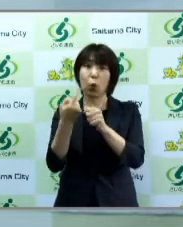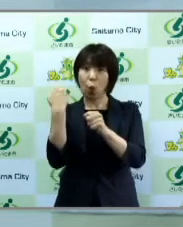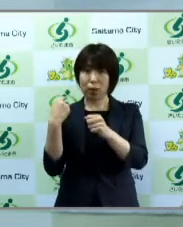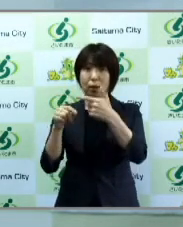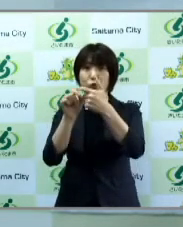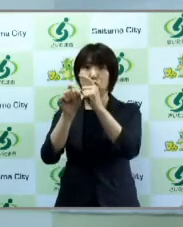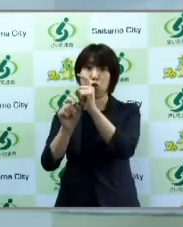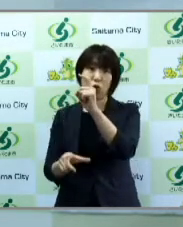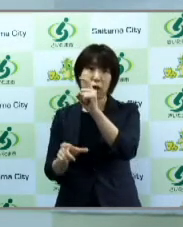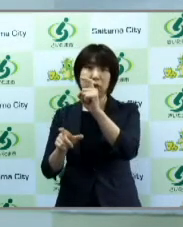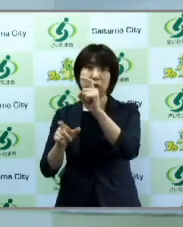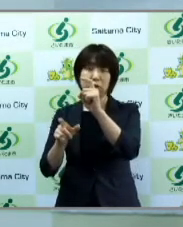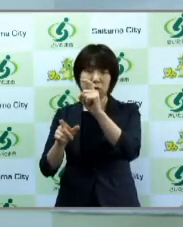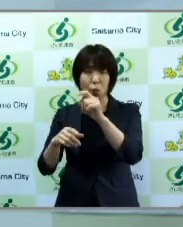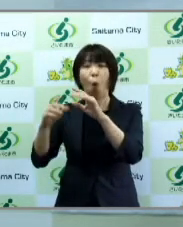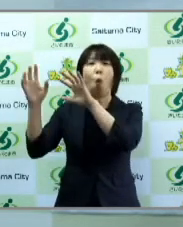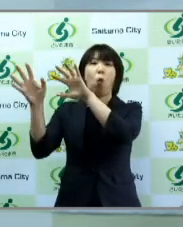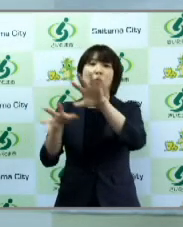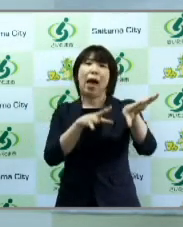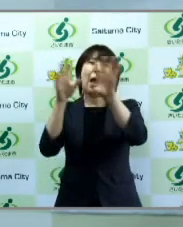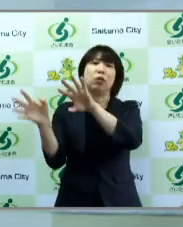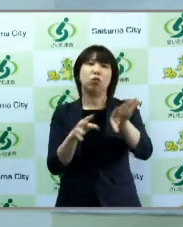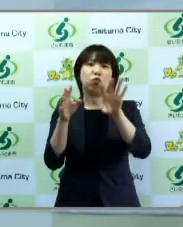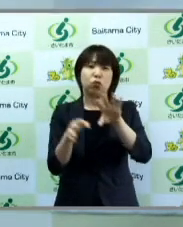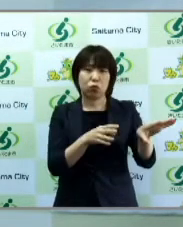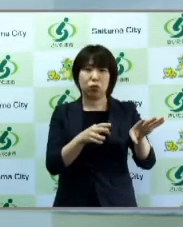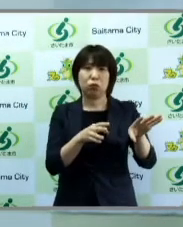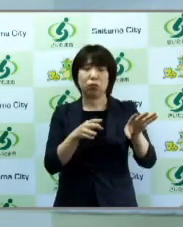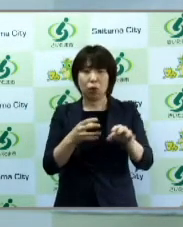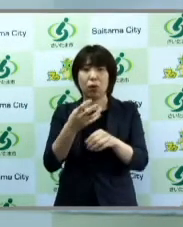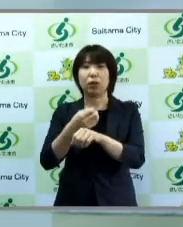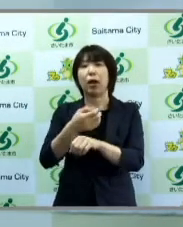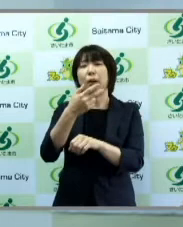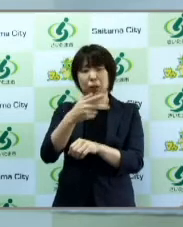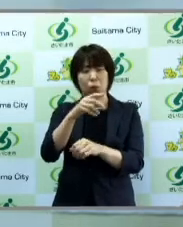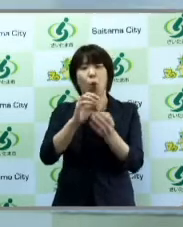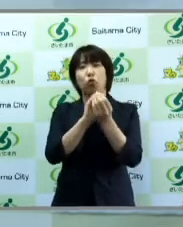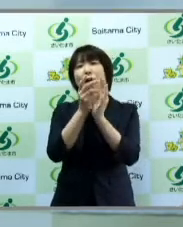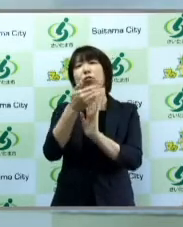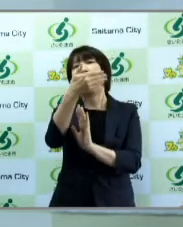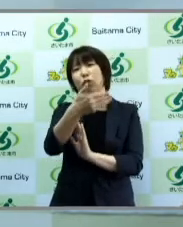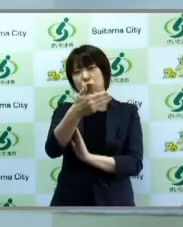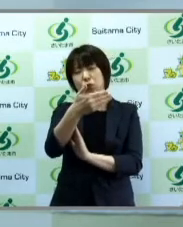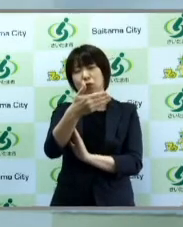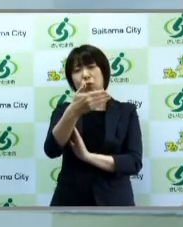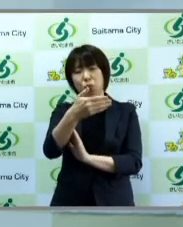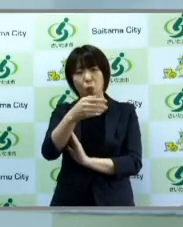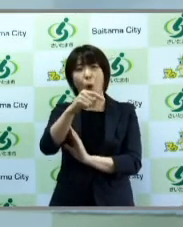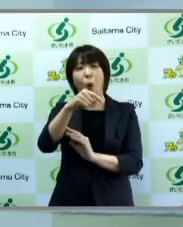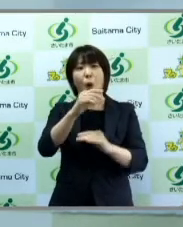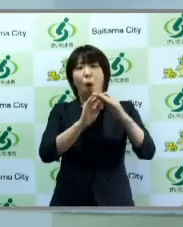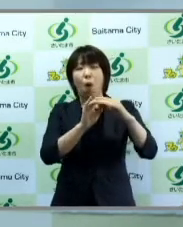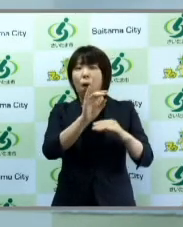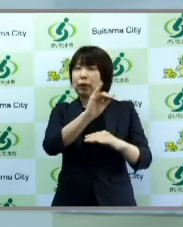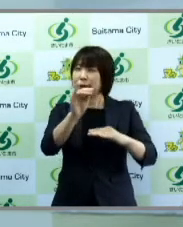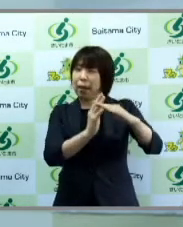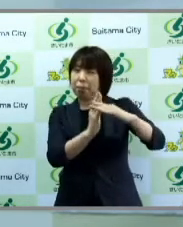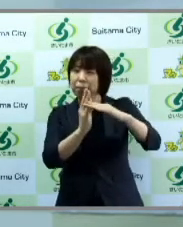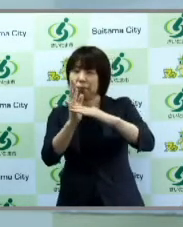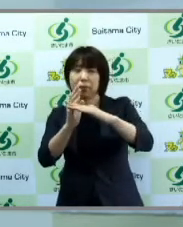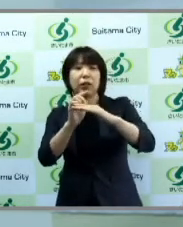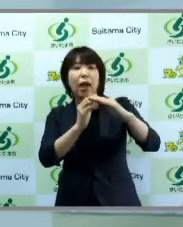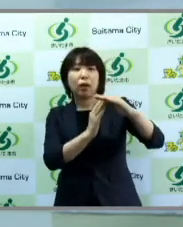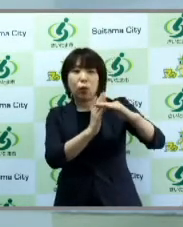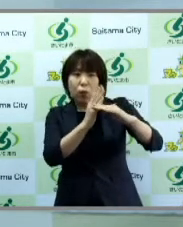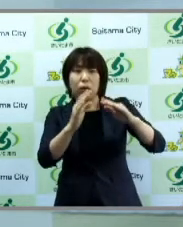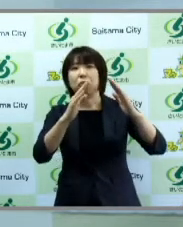本台風では、本市でも桜区を中心に1000件を超える床上浸水が発生するなど、県内最大の被害とな